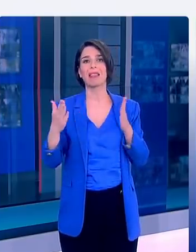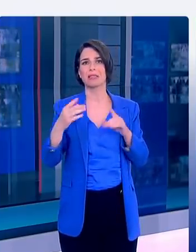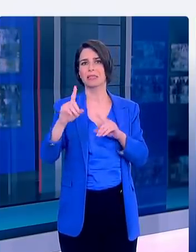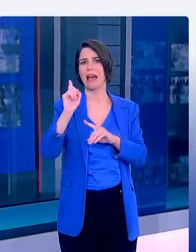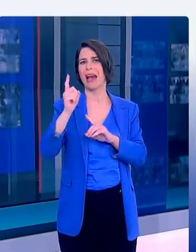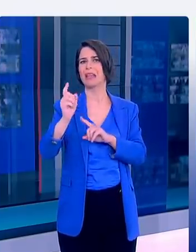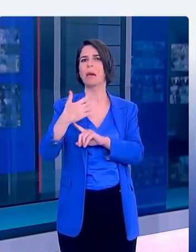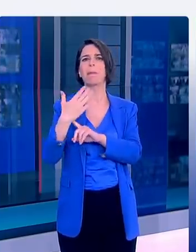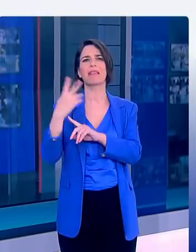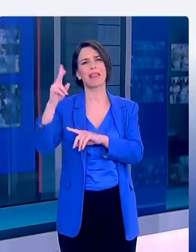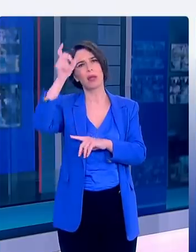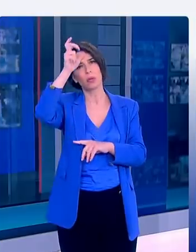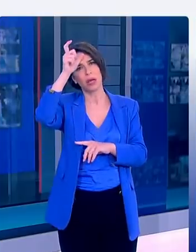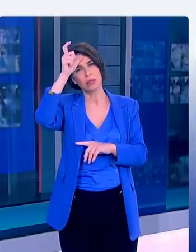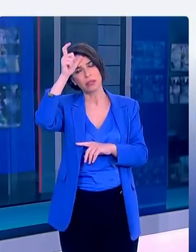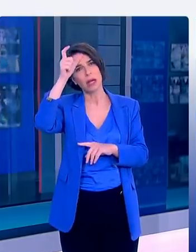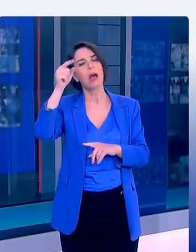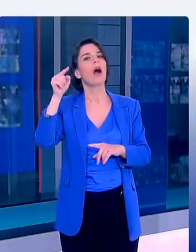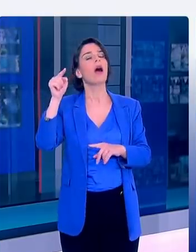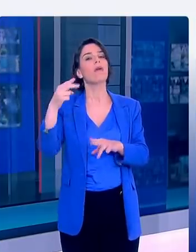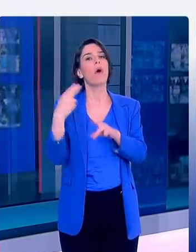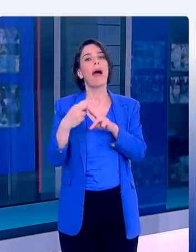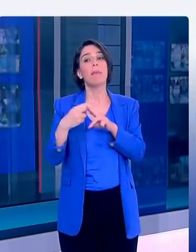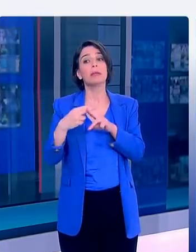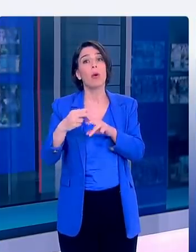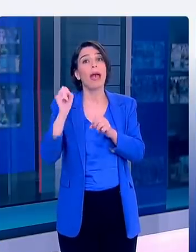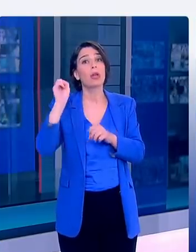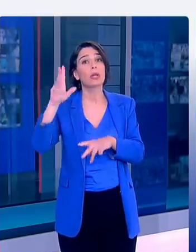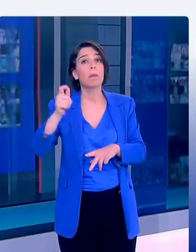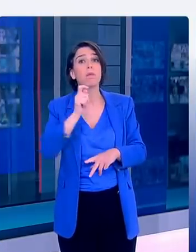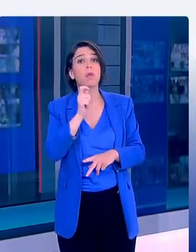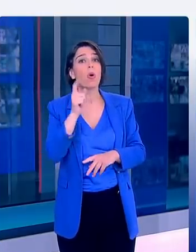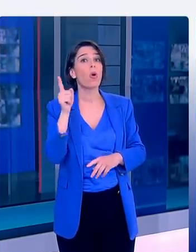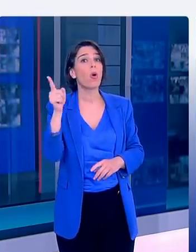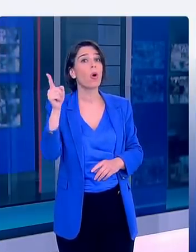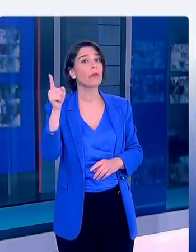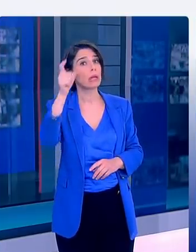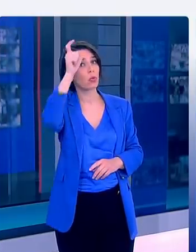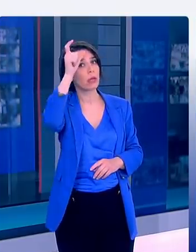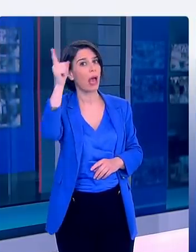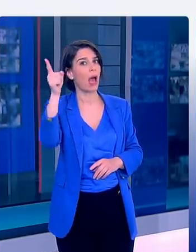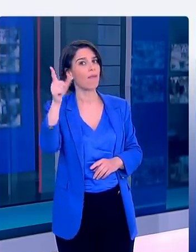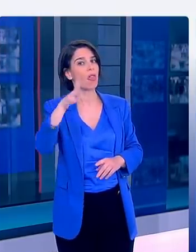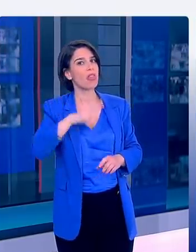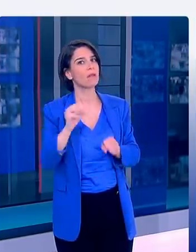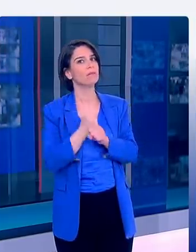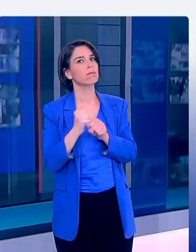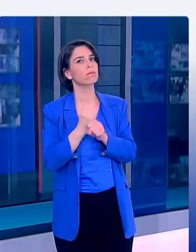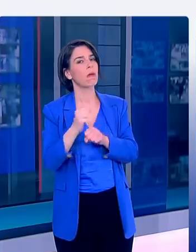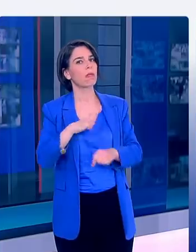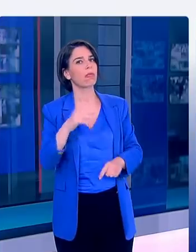επίσημο δόγμα της ελληνικής της τουρκικής εξωτερικής πολιτικής και η τουρκική ηγεσία δεν έχει